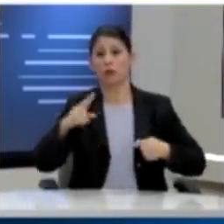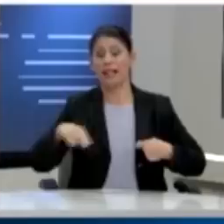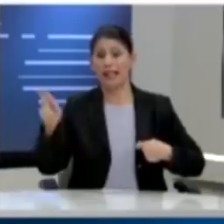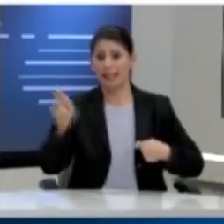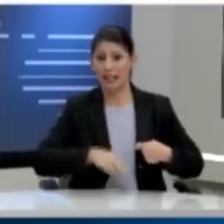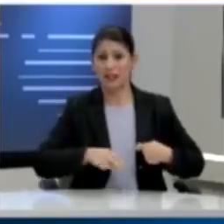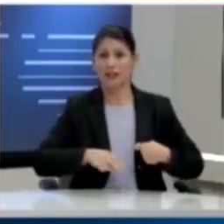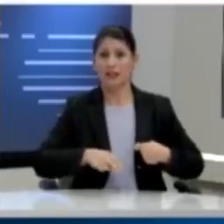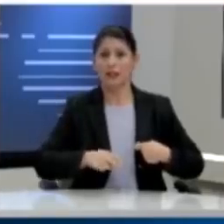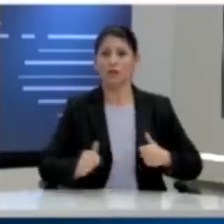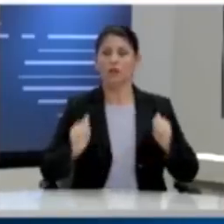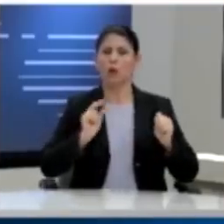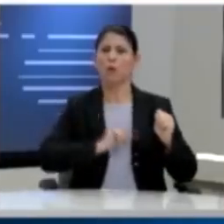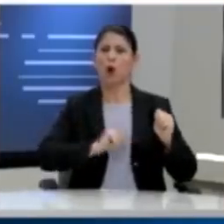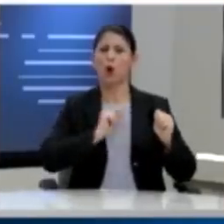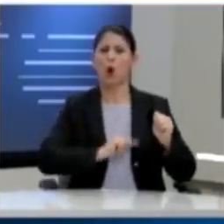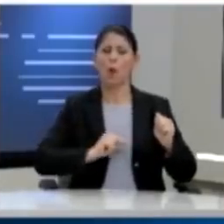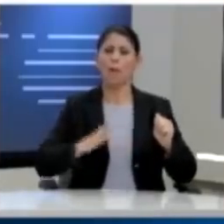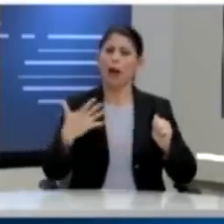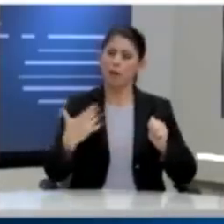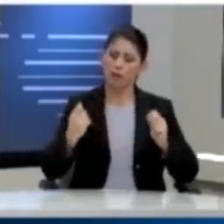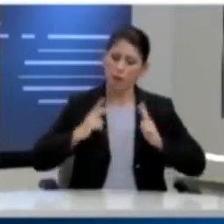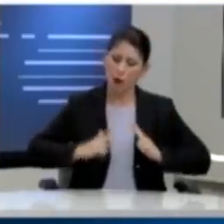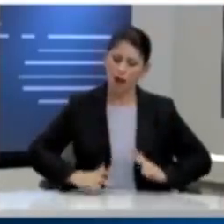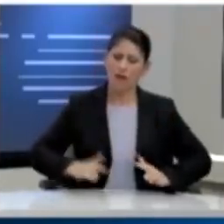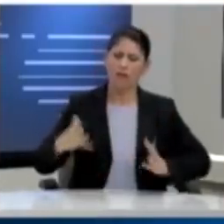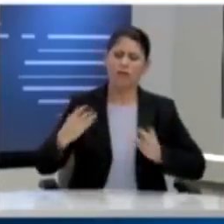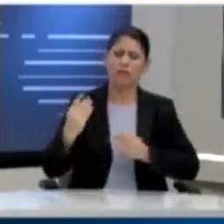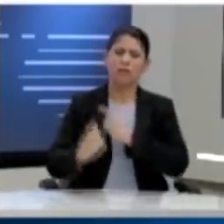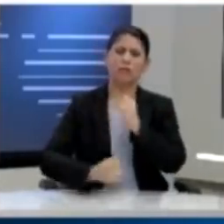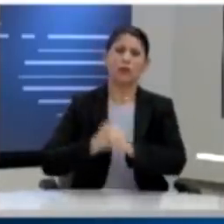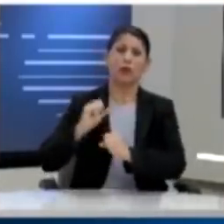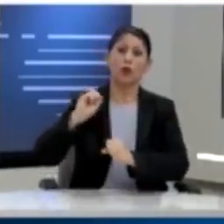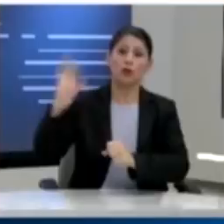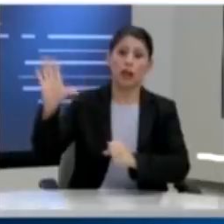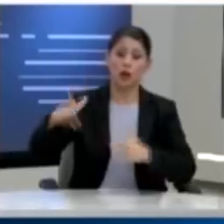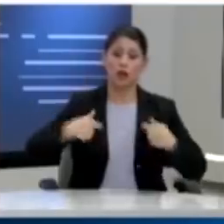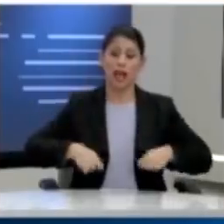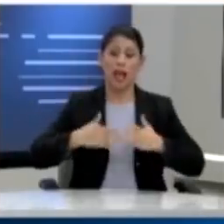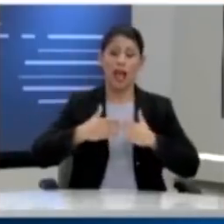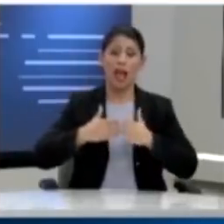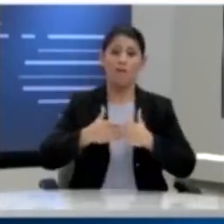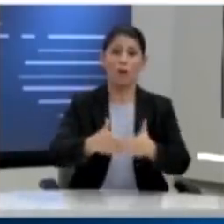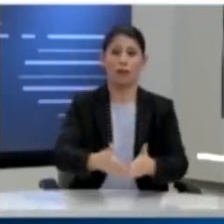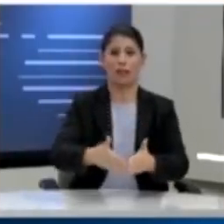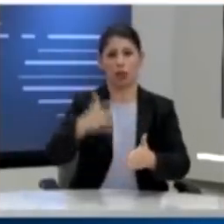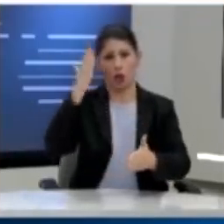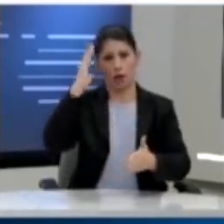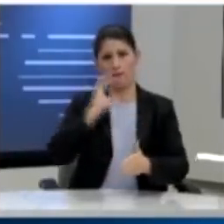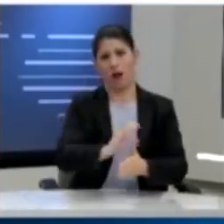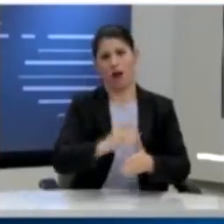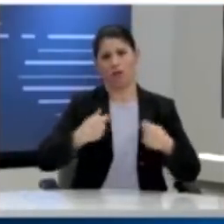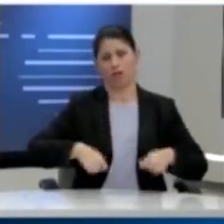κατάργηση των προνομίων που απολαμβάνει εδώ και δεκαετίες το ξένο και το εφοπλιστικό κεφάλαιο.